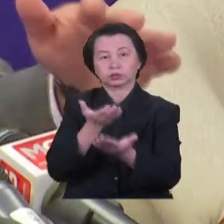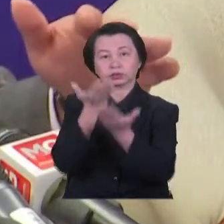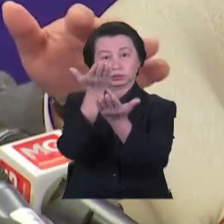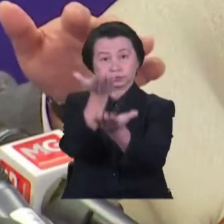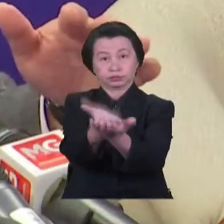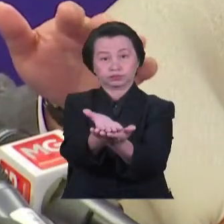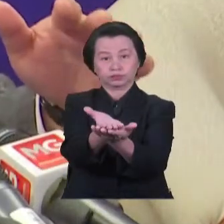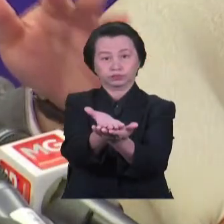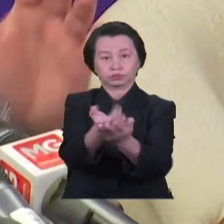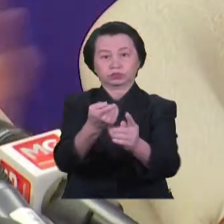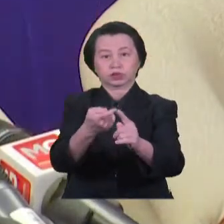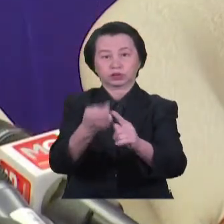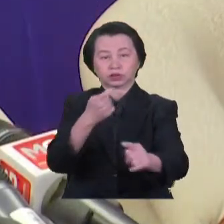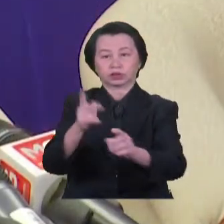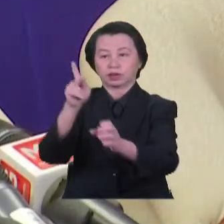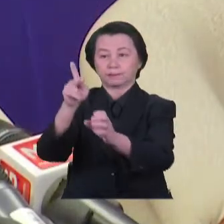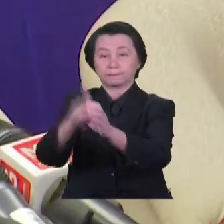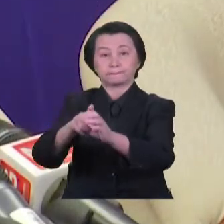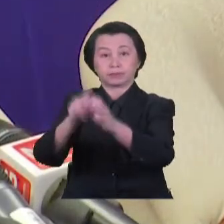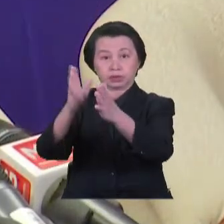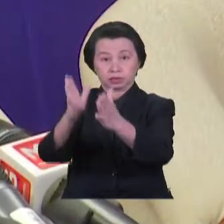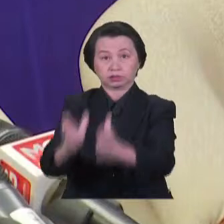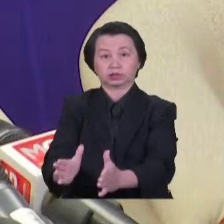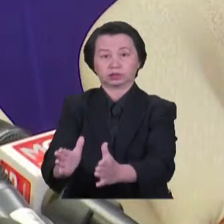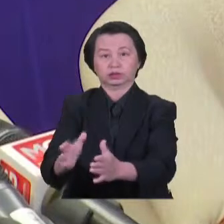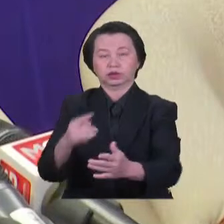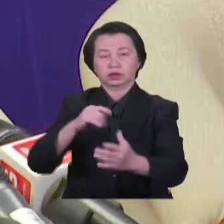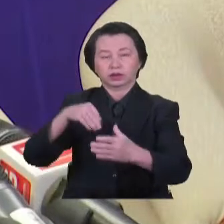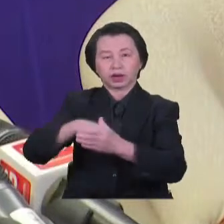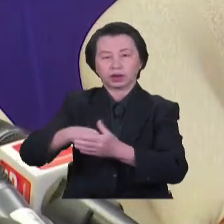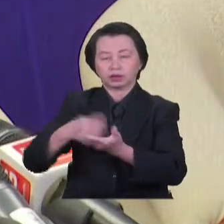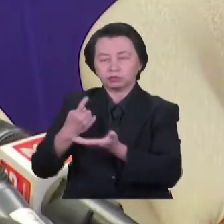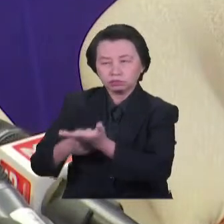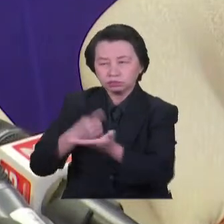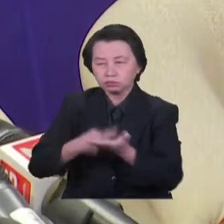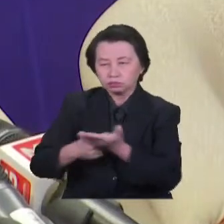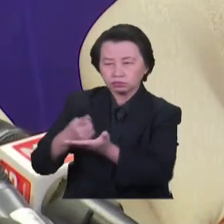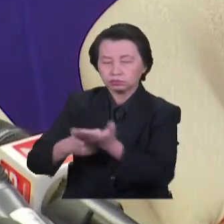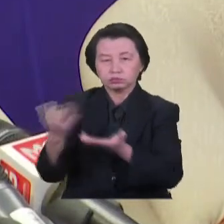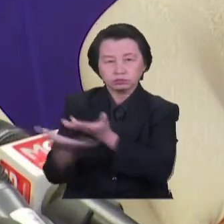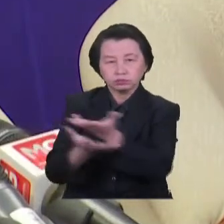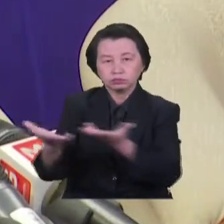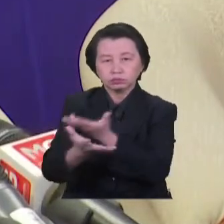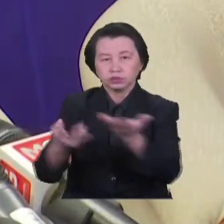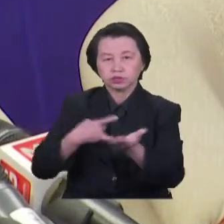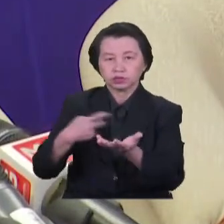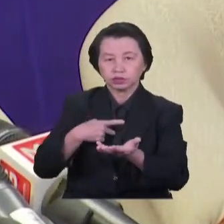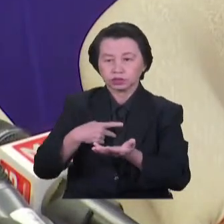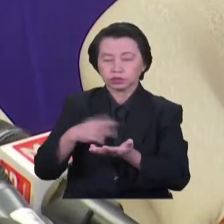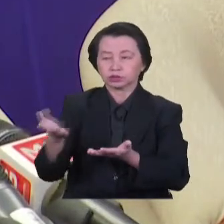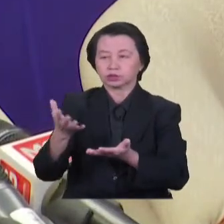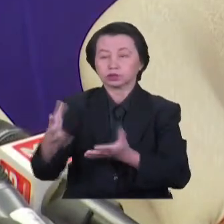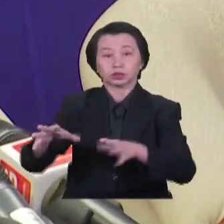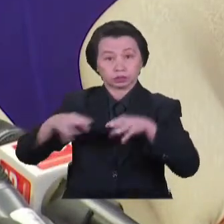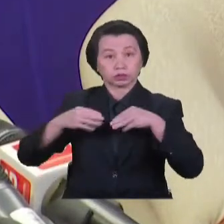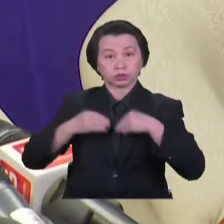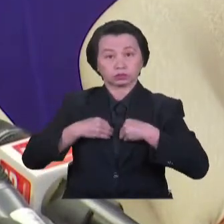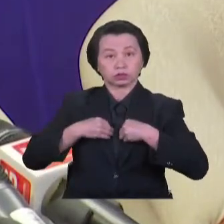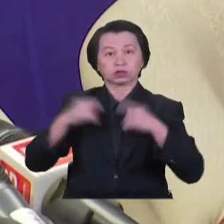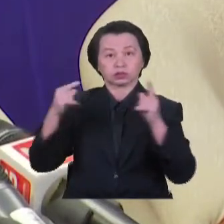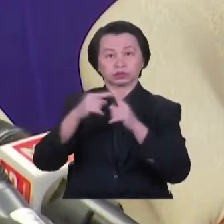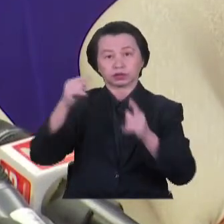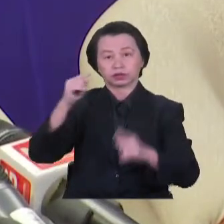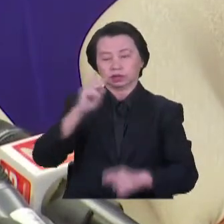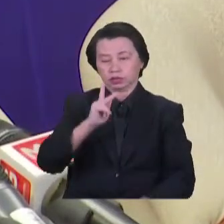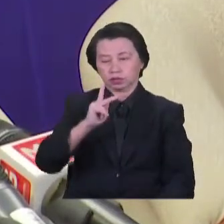daripada peserta dalam perbincangan ini kami ambil ya, ini cadangan oleh mereka kepada